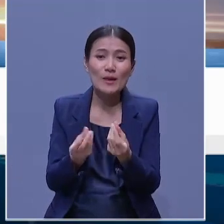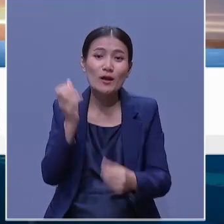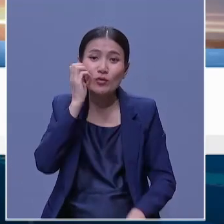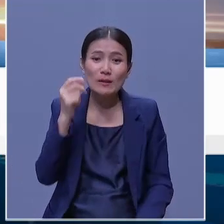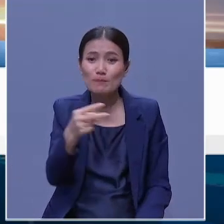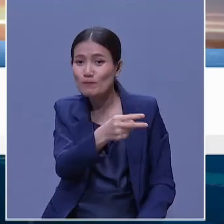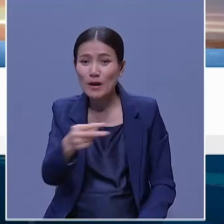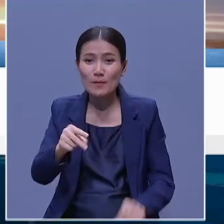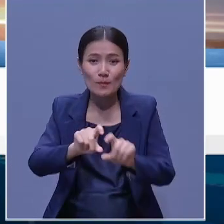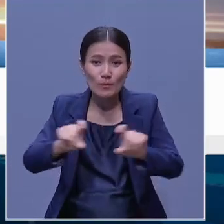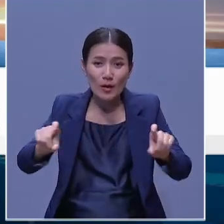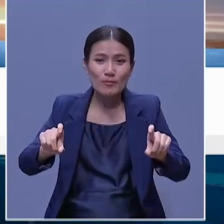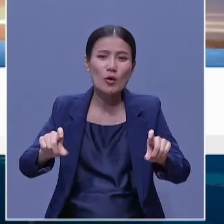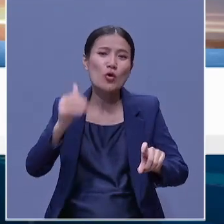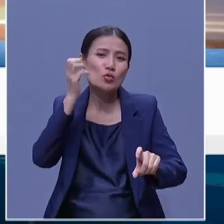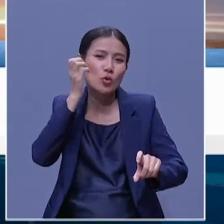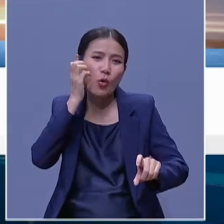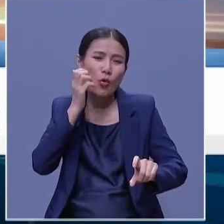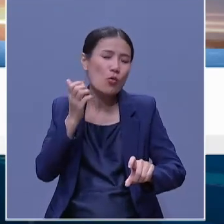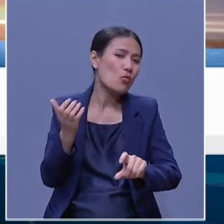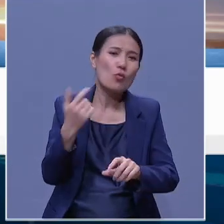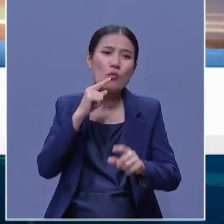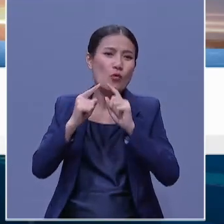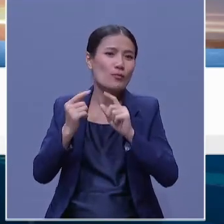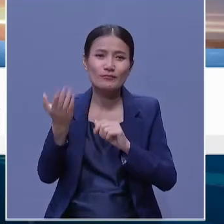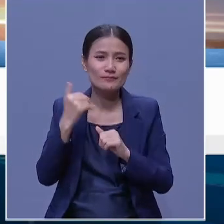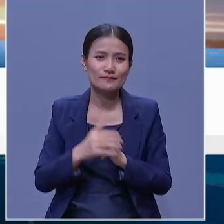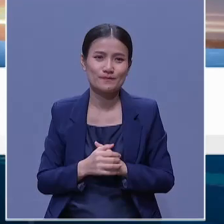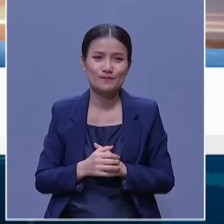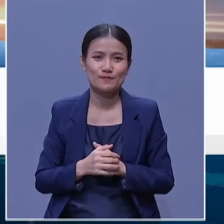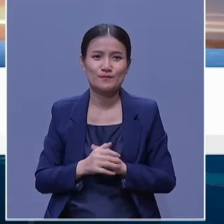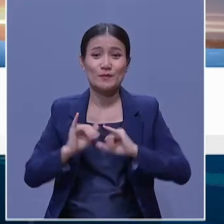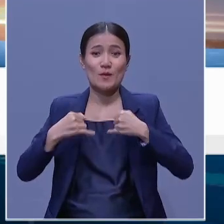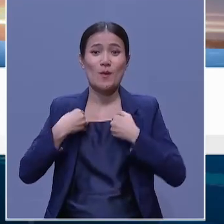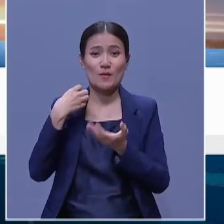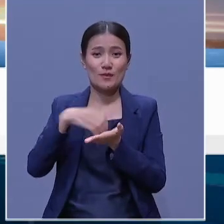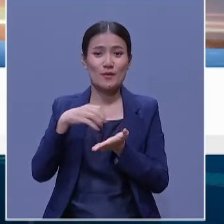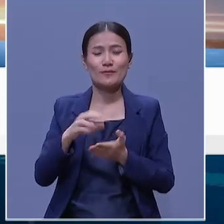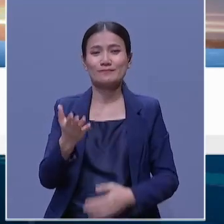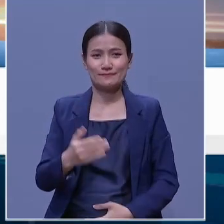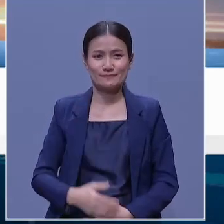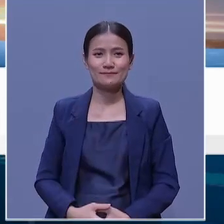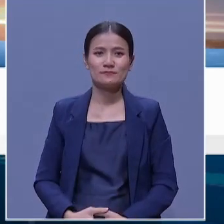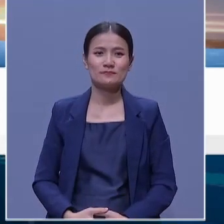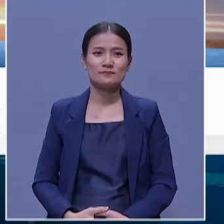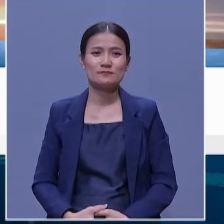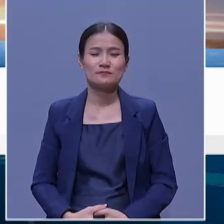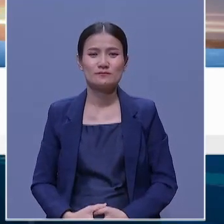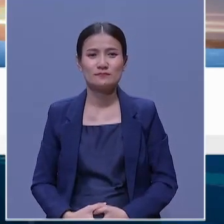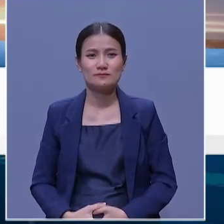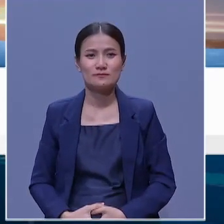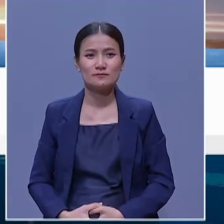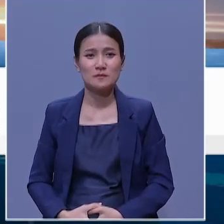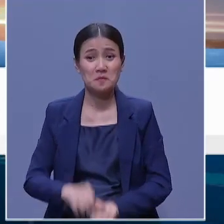าไว้อย่างนี้เลยบอกทนไม่ไหวแล้วจริงๆลองฟังเสียงเจ้าของบ้านหน่อยนะครับ เห็นติดป้ายข